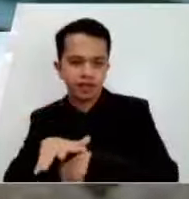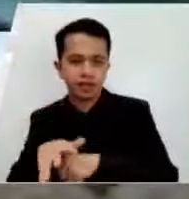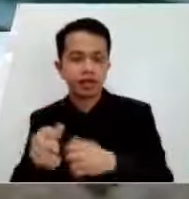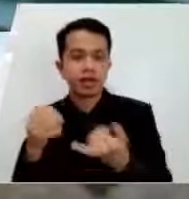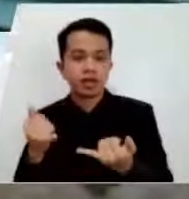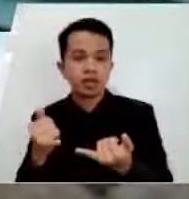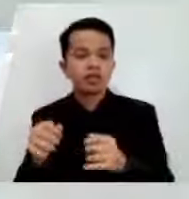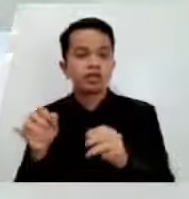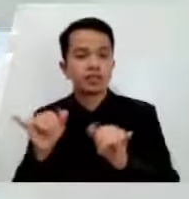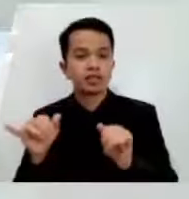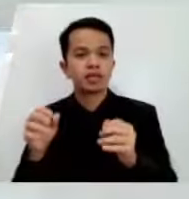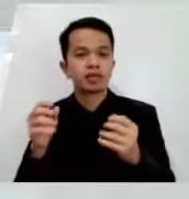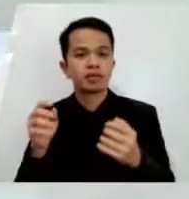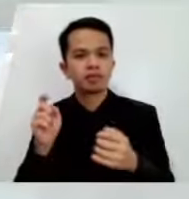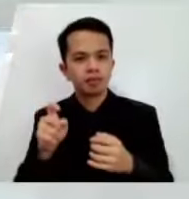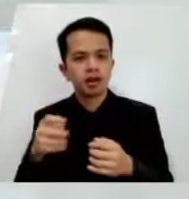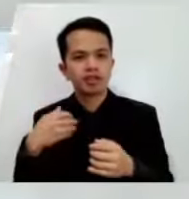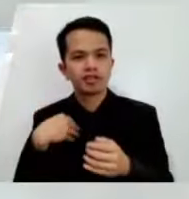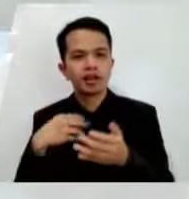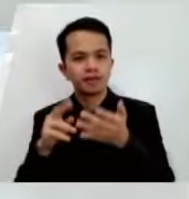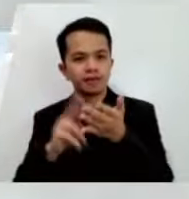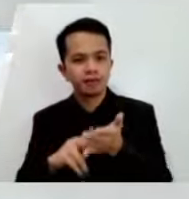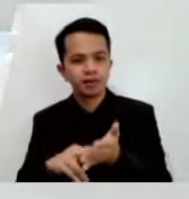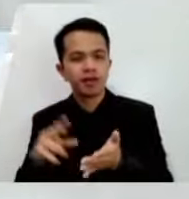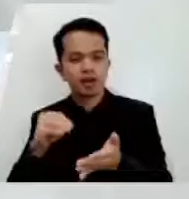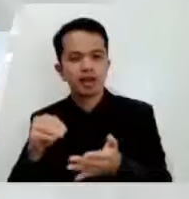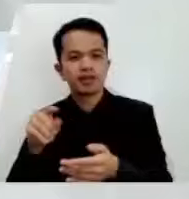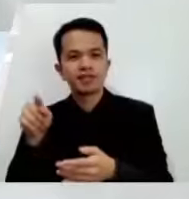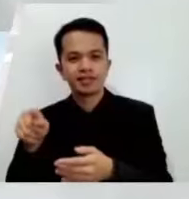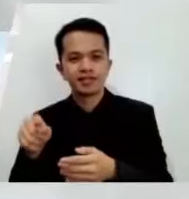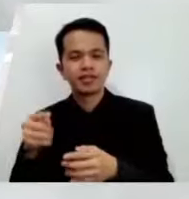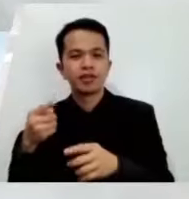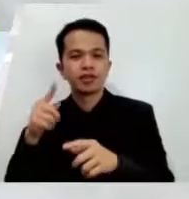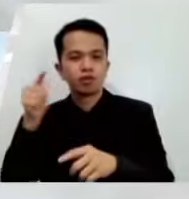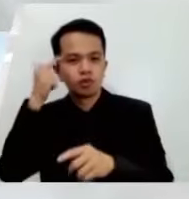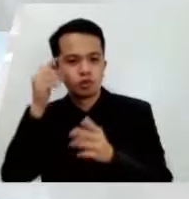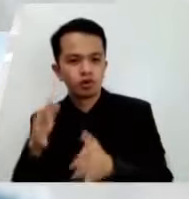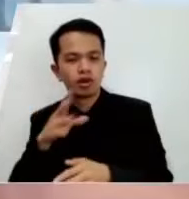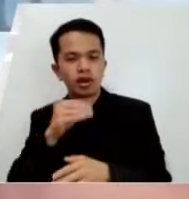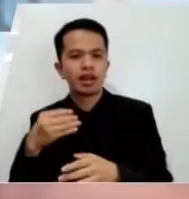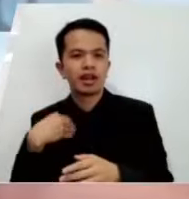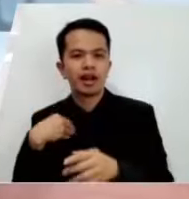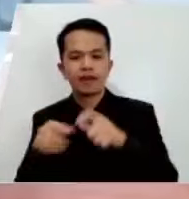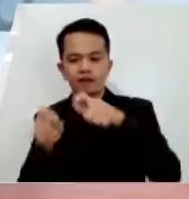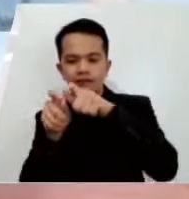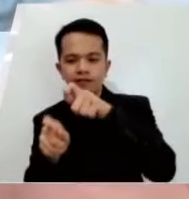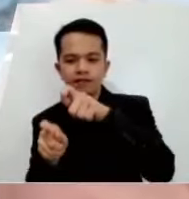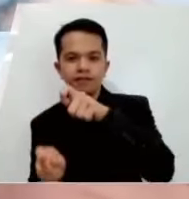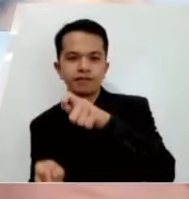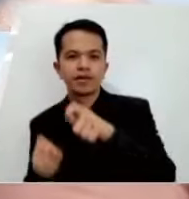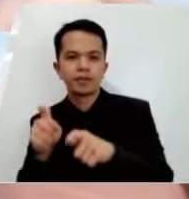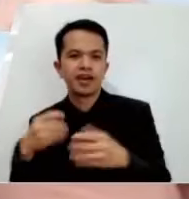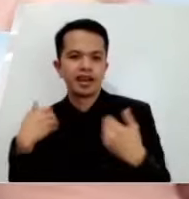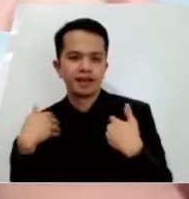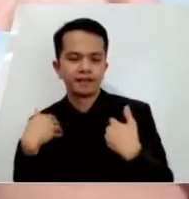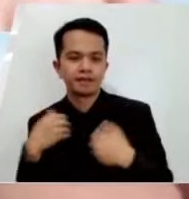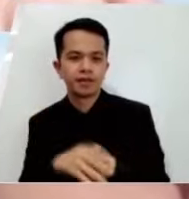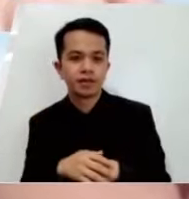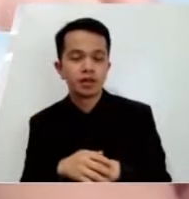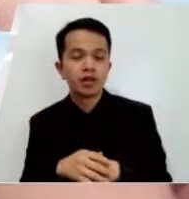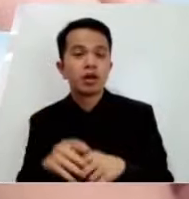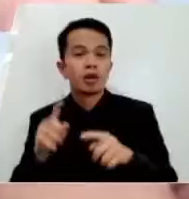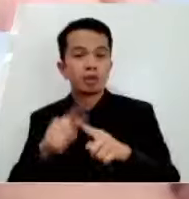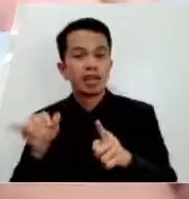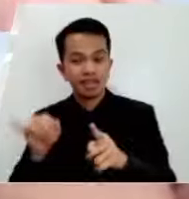daw ang parteng may pirma ng Pangulo at ng BSP Governor, pati ang windowed security thread. Maliban na lang kung nasira dahil sa